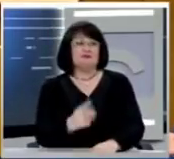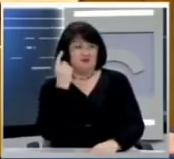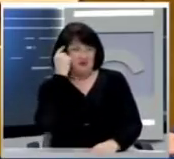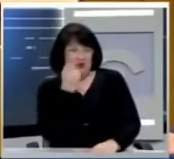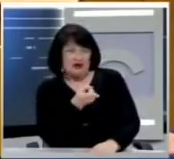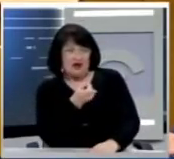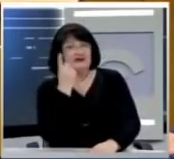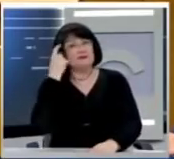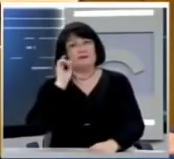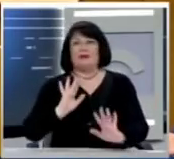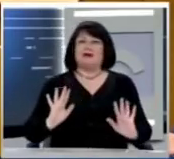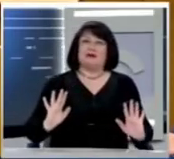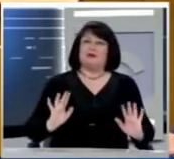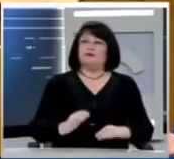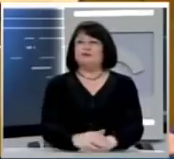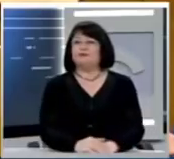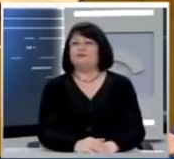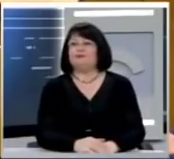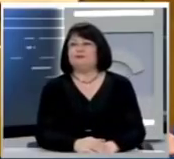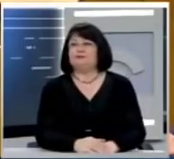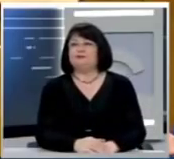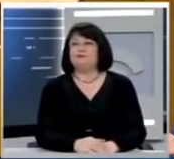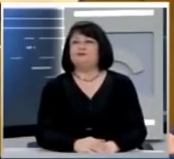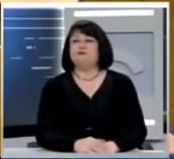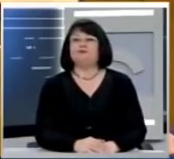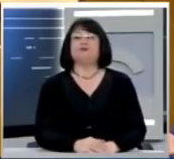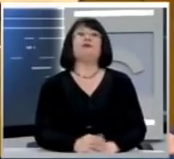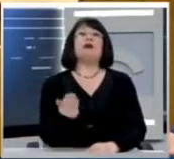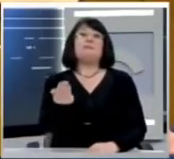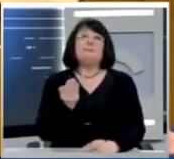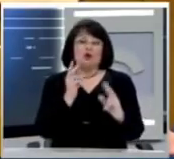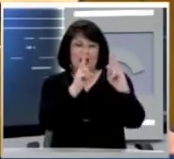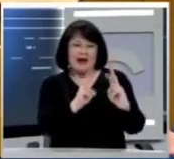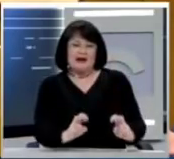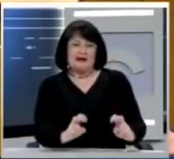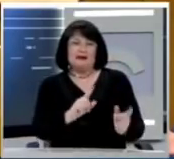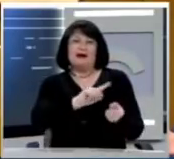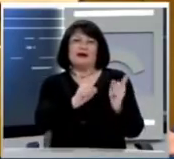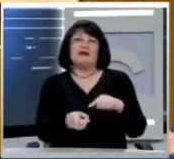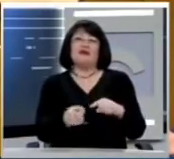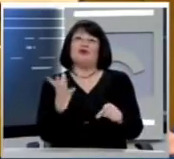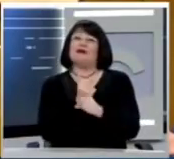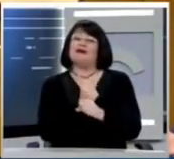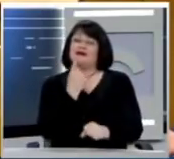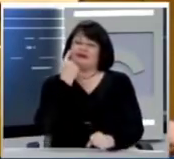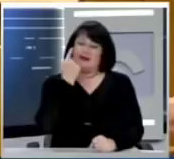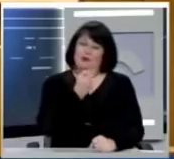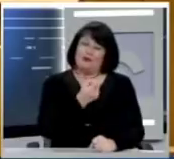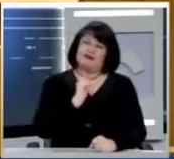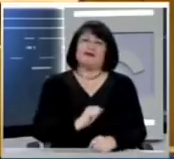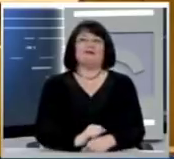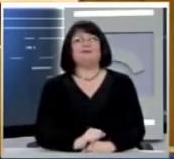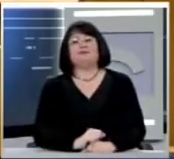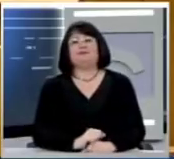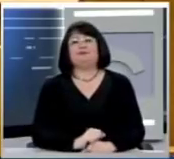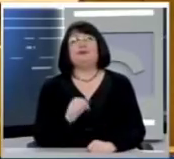καταλάβει. Αλλά με την επιλογή σας να κάνετε προανακριτική, μάλλον το αντίθετο θα καταφέρετε. Και ως